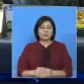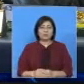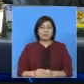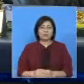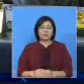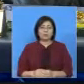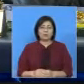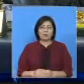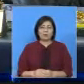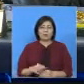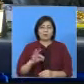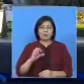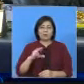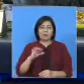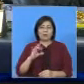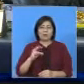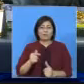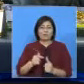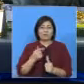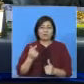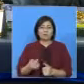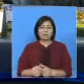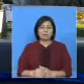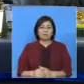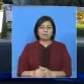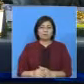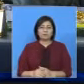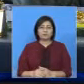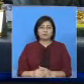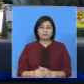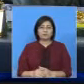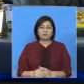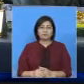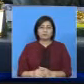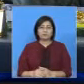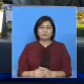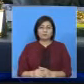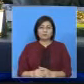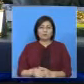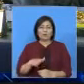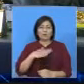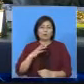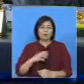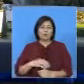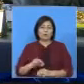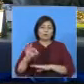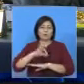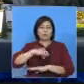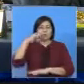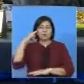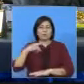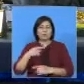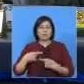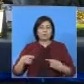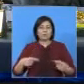Марат Оспанов атындағы ол үлте өте ықпал жасайды. Шынында да көп жерде батыс Қазақстанда, басқа